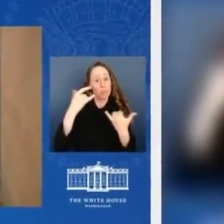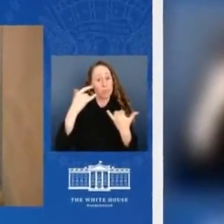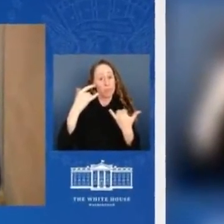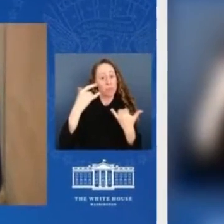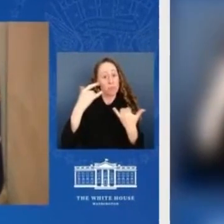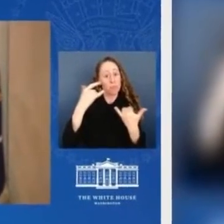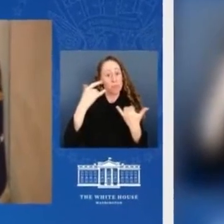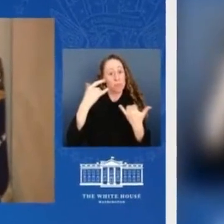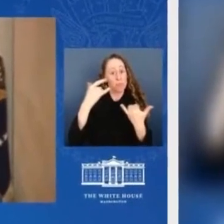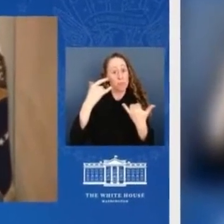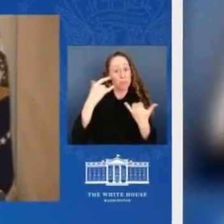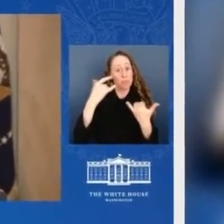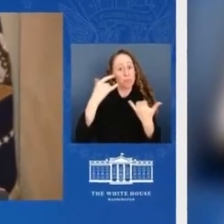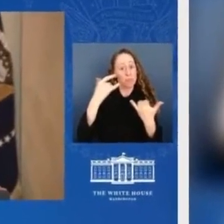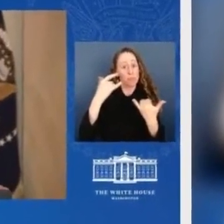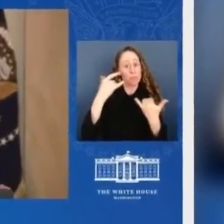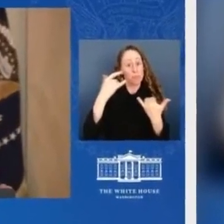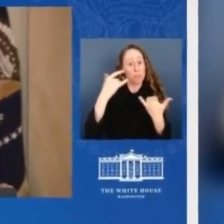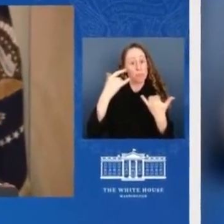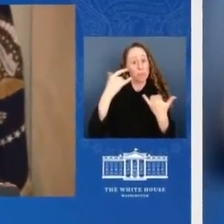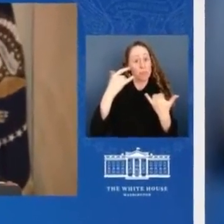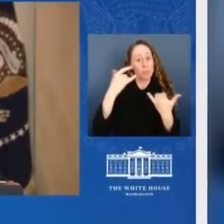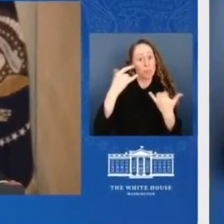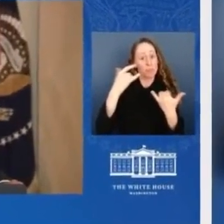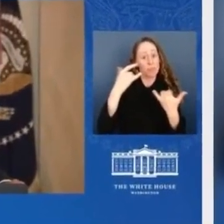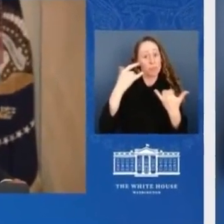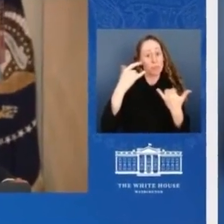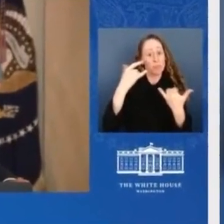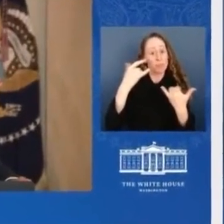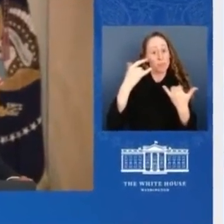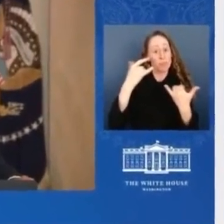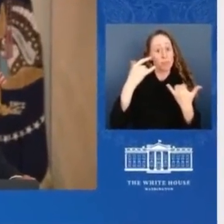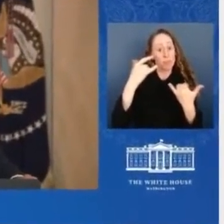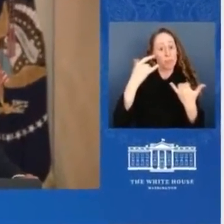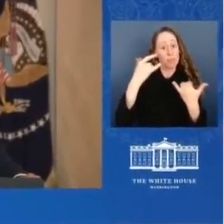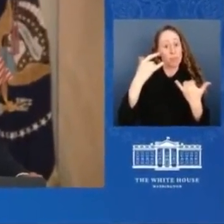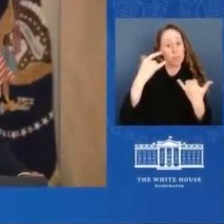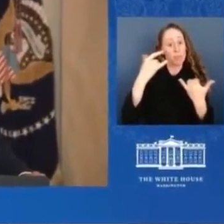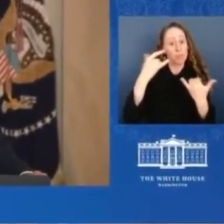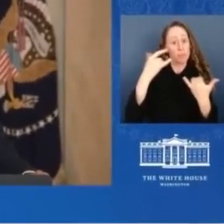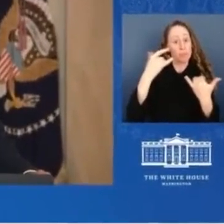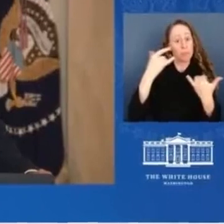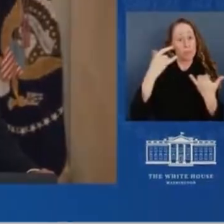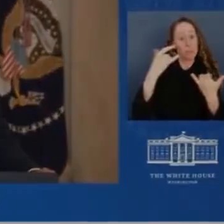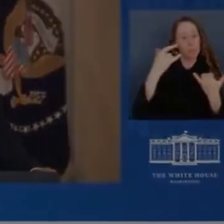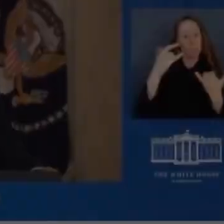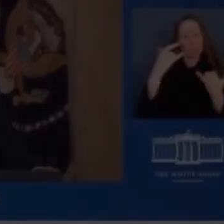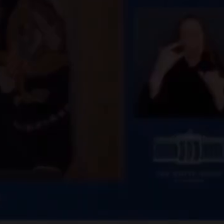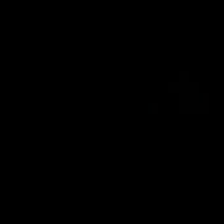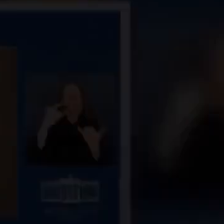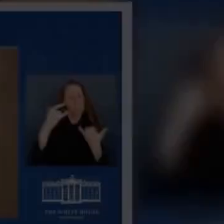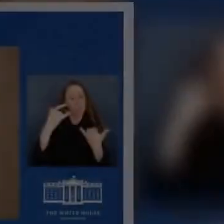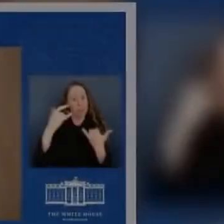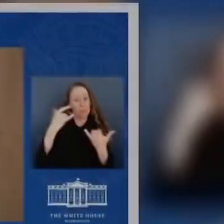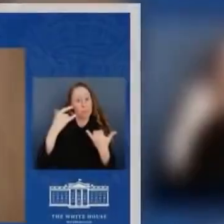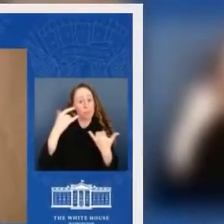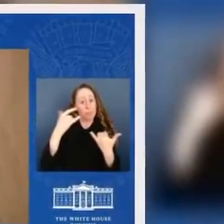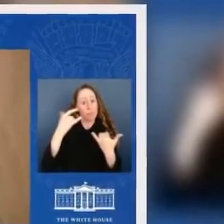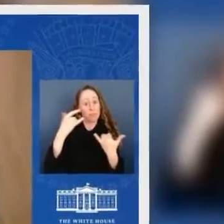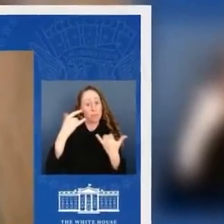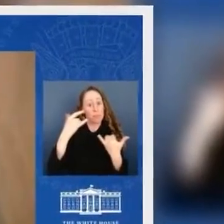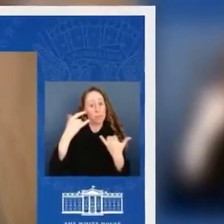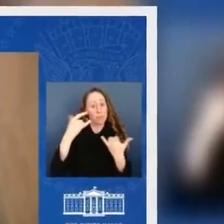이는 전직 대통령이라고 하더라도 재임 중 행한 공무상 행위에 대해서는 형사기소로부터 어느 정도 면책을 받아야 한다고